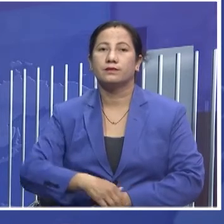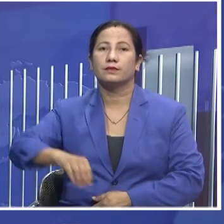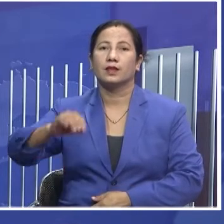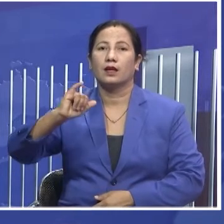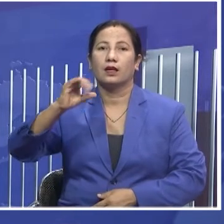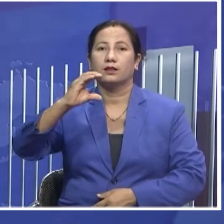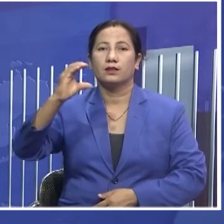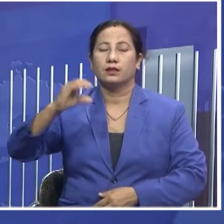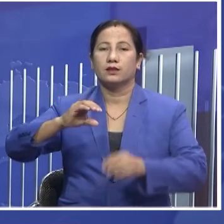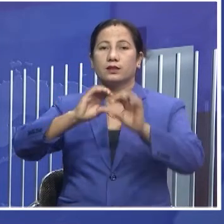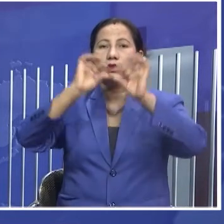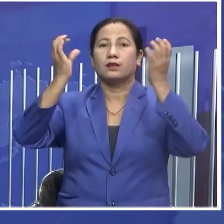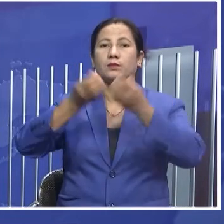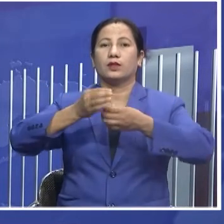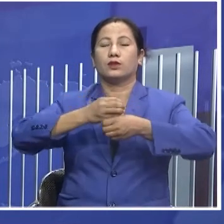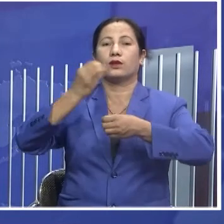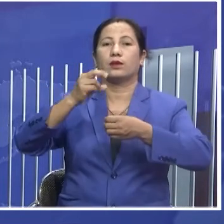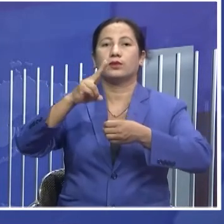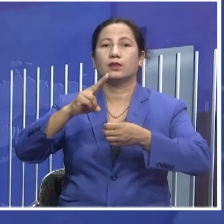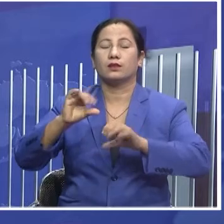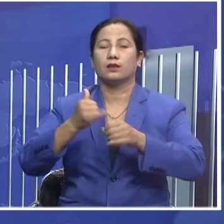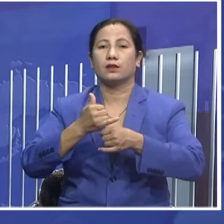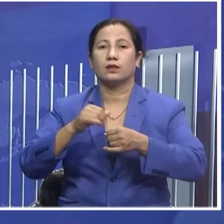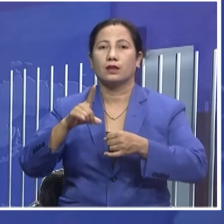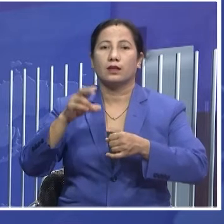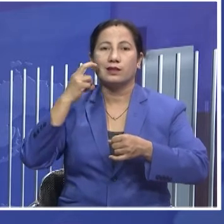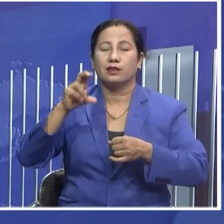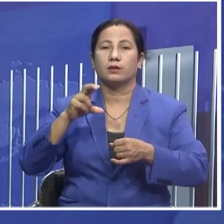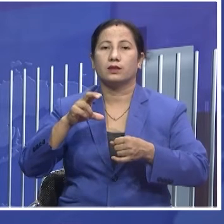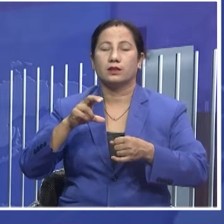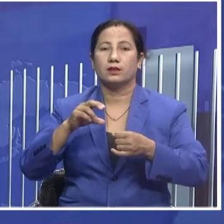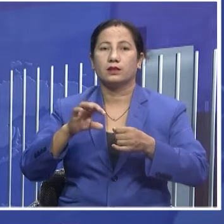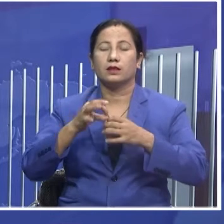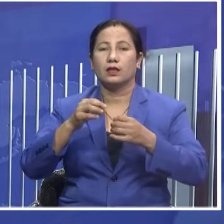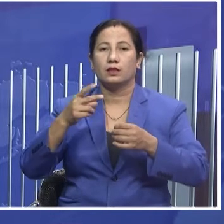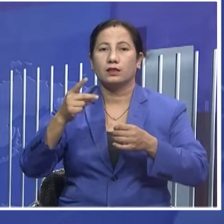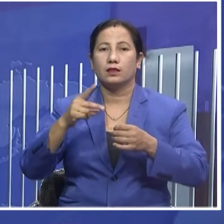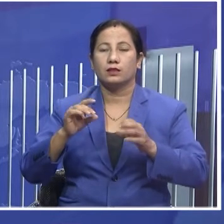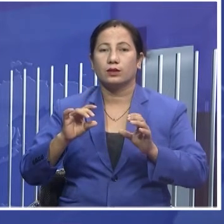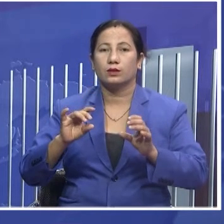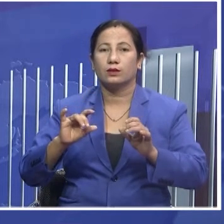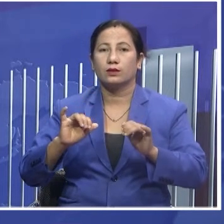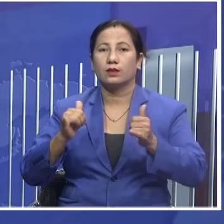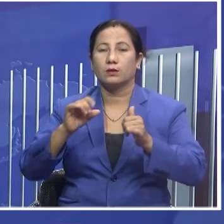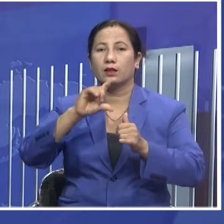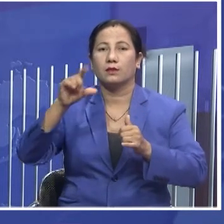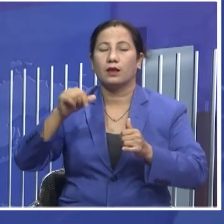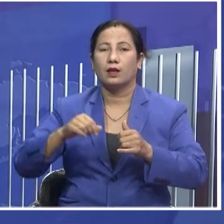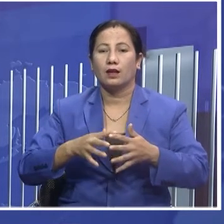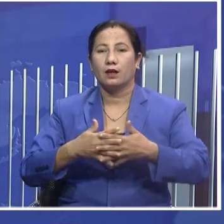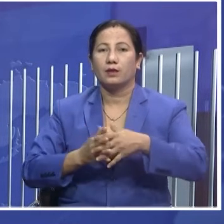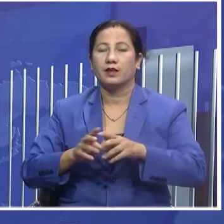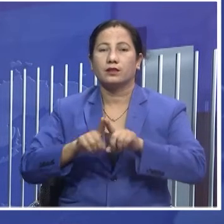आइसिसी विश्वकप क्रिकेट लिग 2 अन्तर्गतको त्रिदेशीय एक दिवसीय श्रृङ्खलाको तेस्रो खेलमा नेपालले अहिले अमेरिकासँग खेलिरहेको